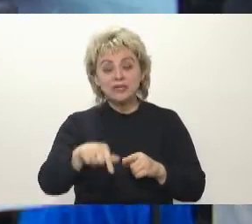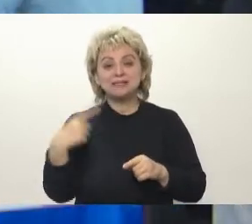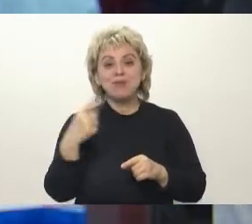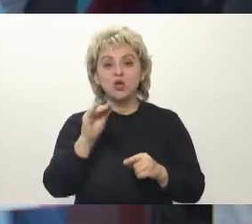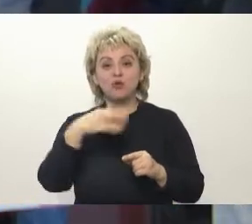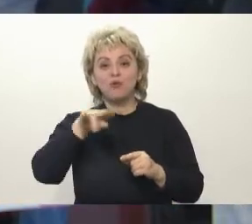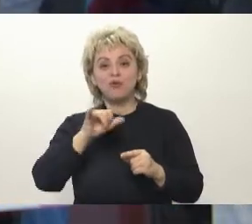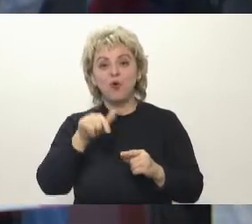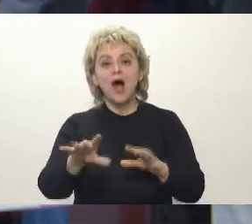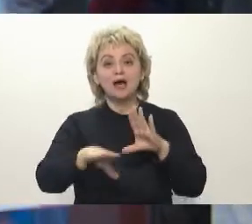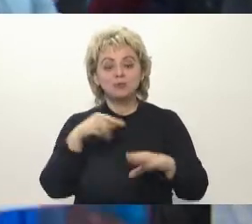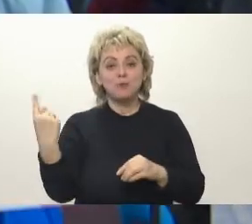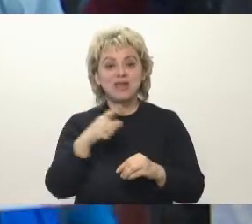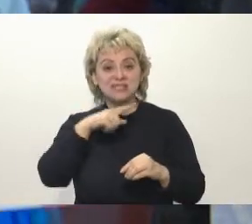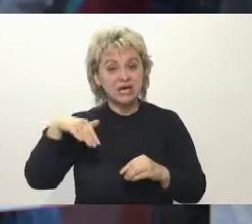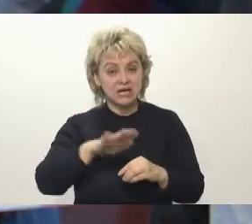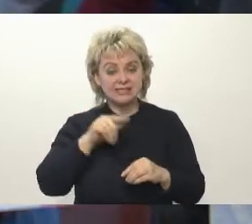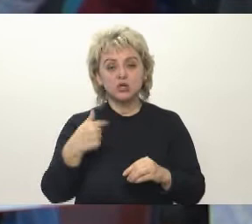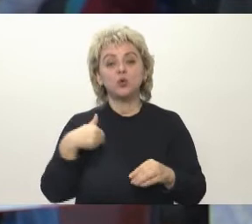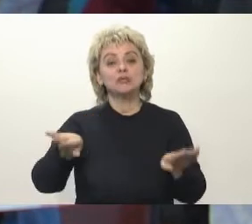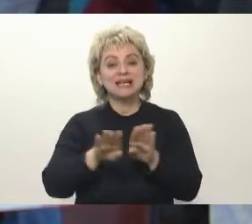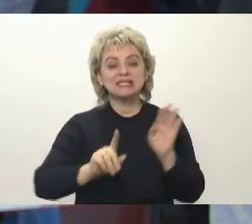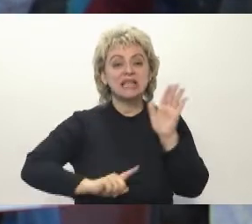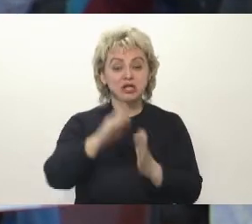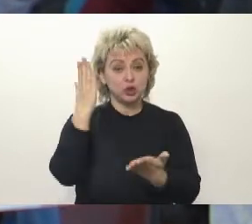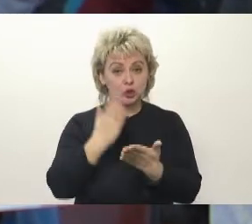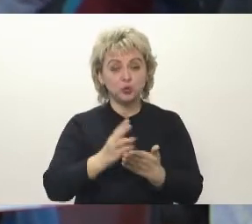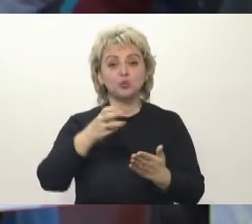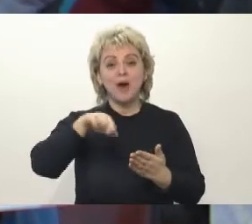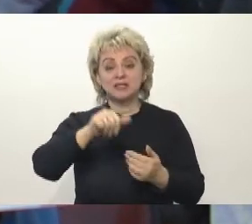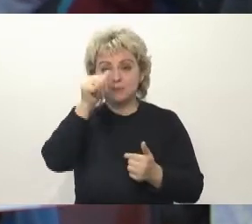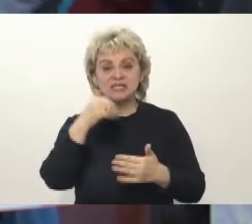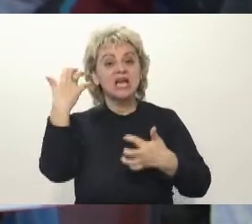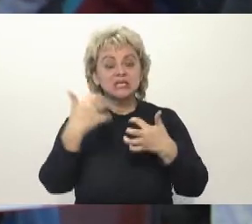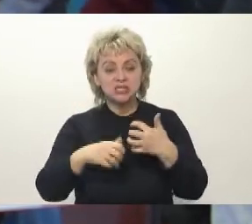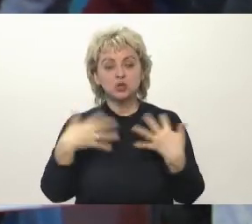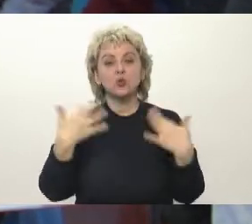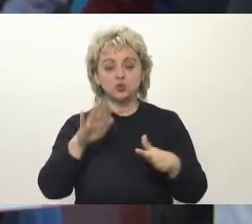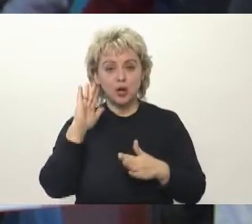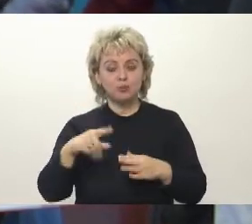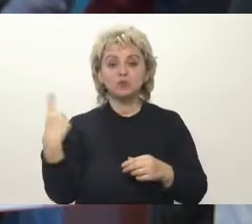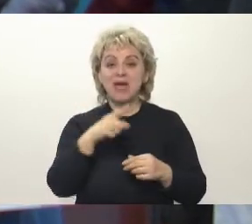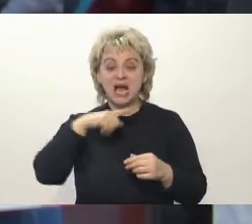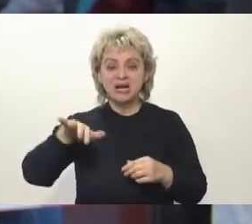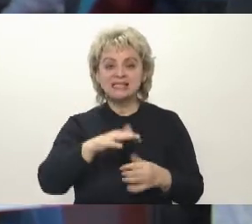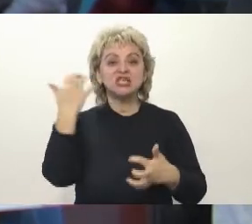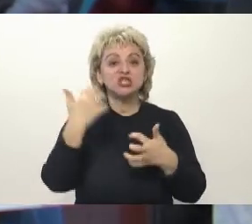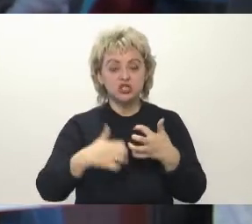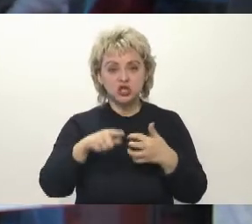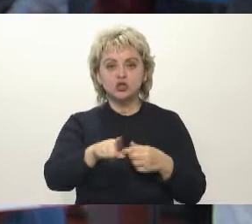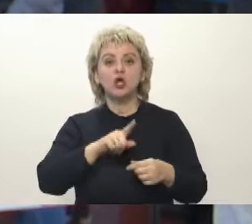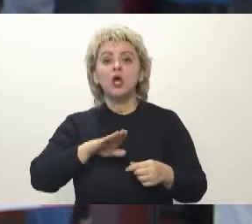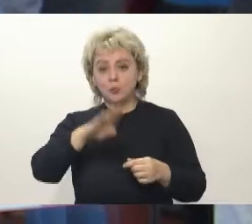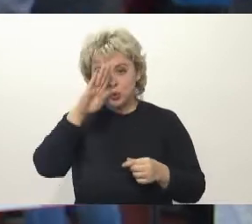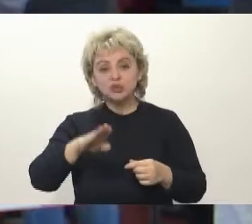первенство ЮФО – это отбор на первенство России. То есть у нас старты идут, и в марте месяце, в середине, уже будет первенство России среди